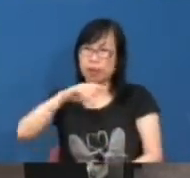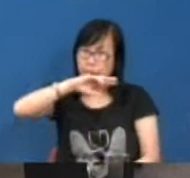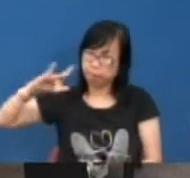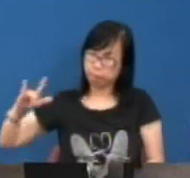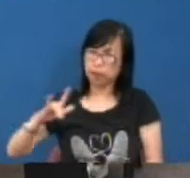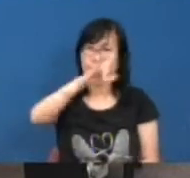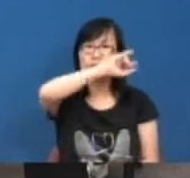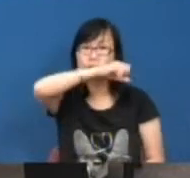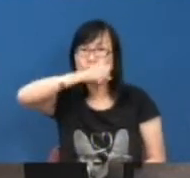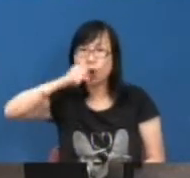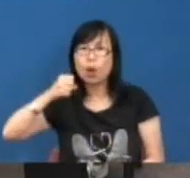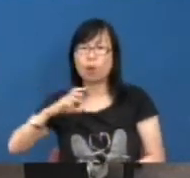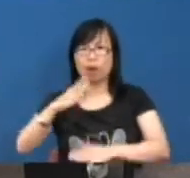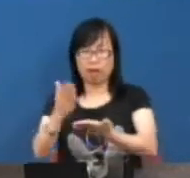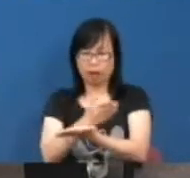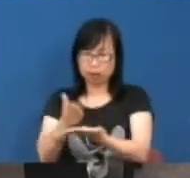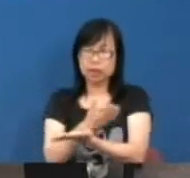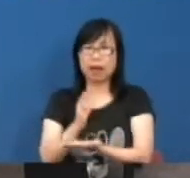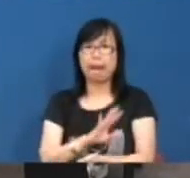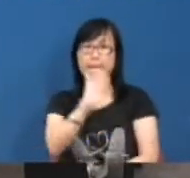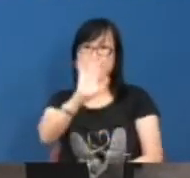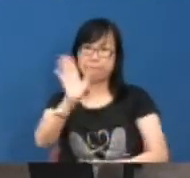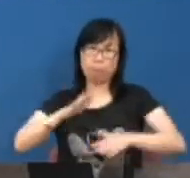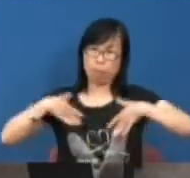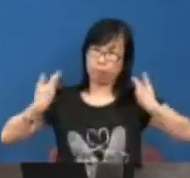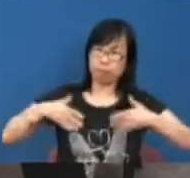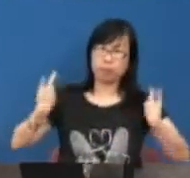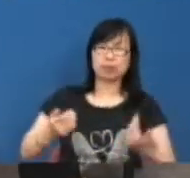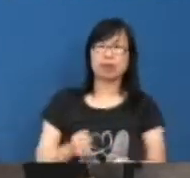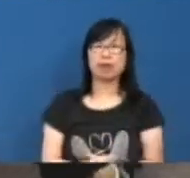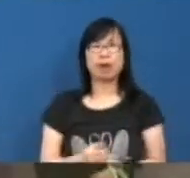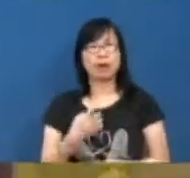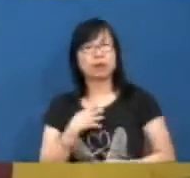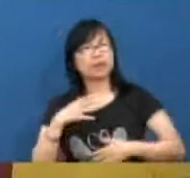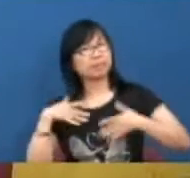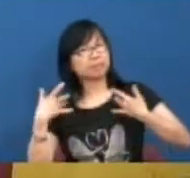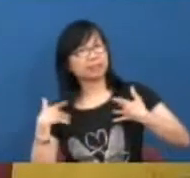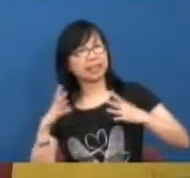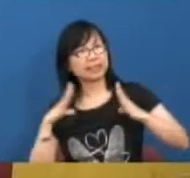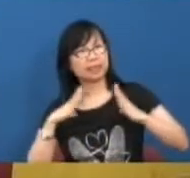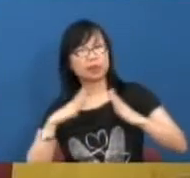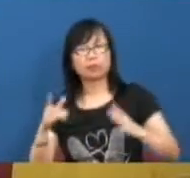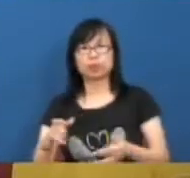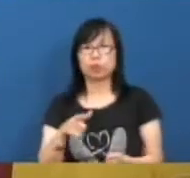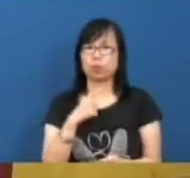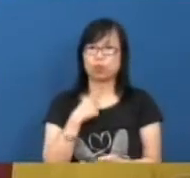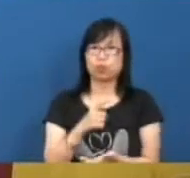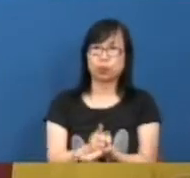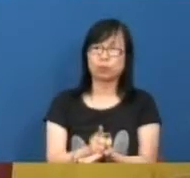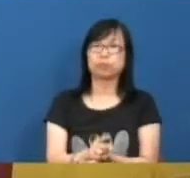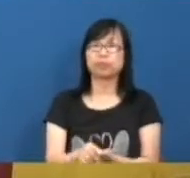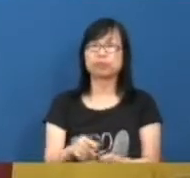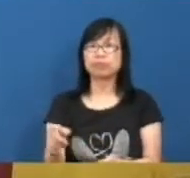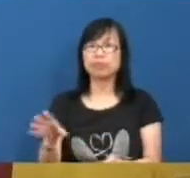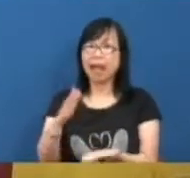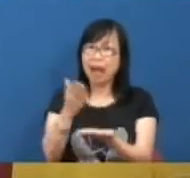考察，咁唔係玩噶，不過當然有即係輕鬆嘅時刻啦。咁但係咧就係最主要咧就係